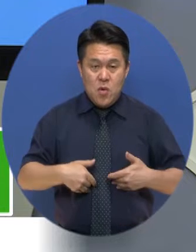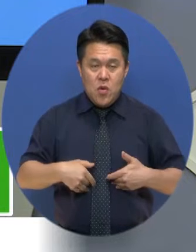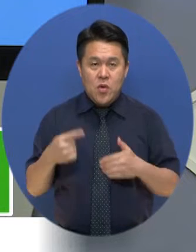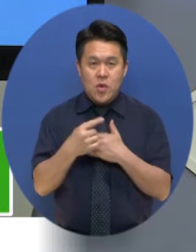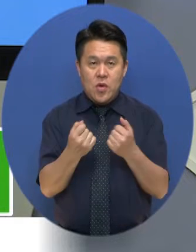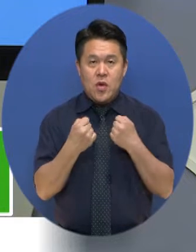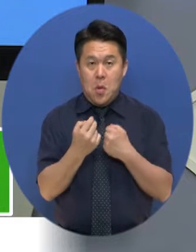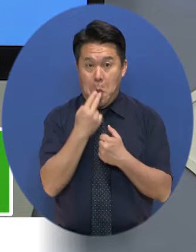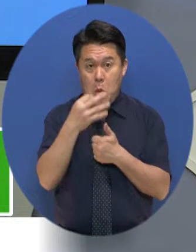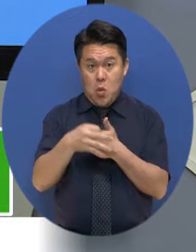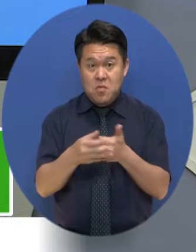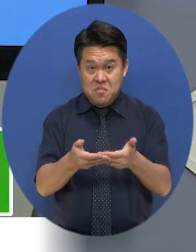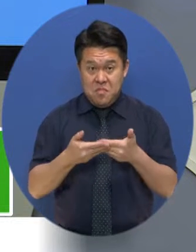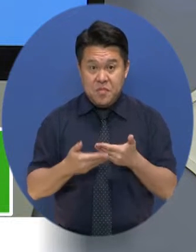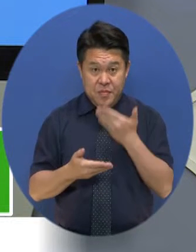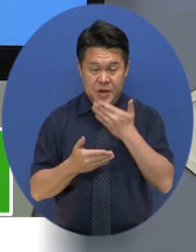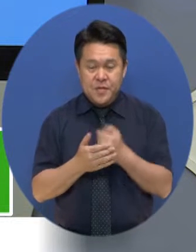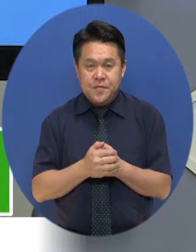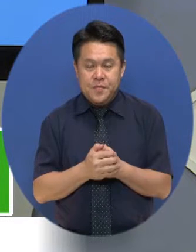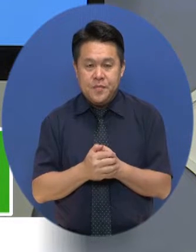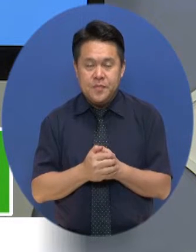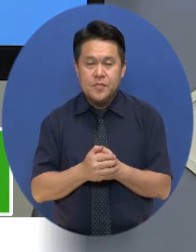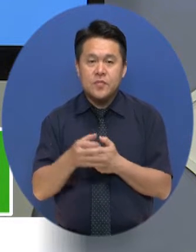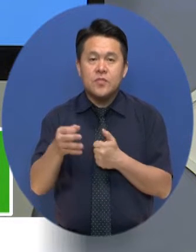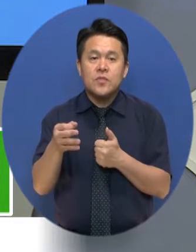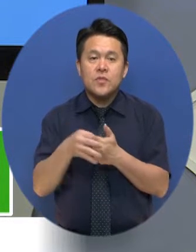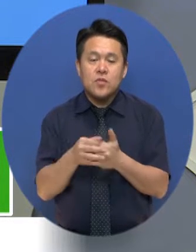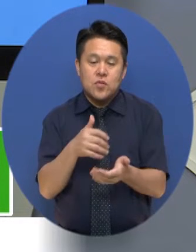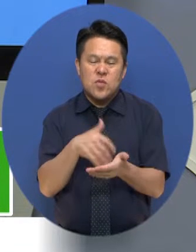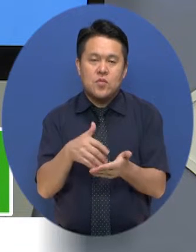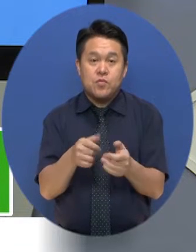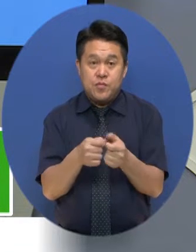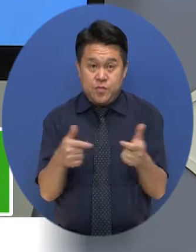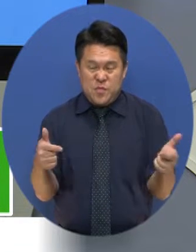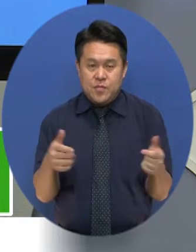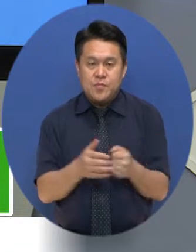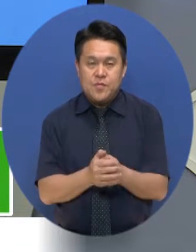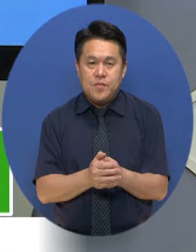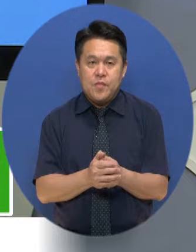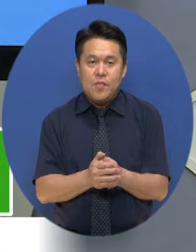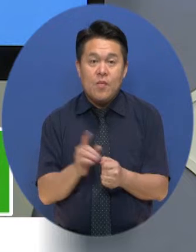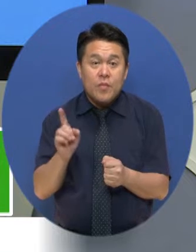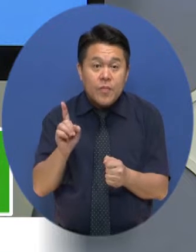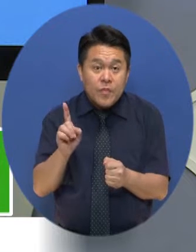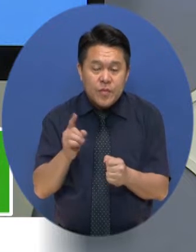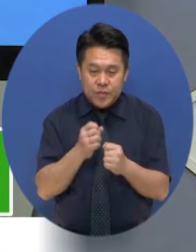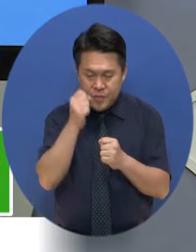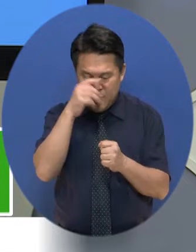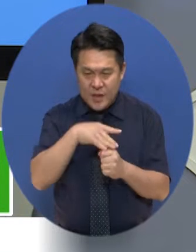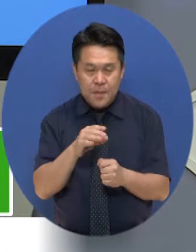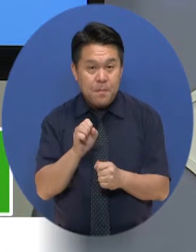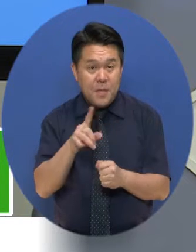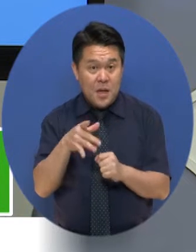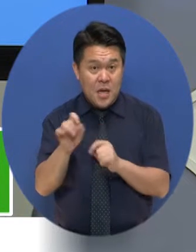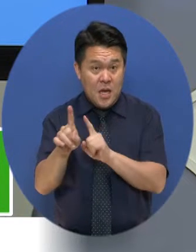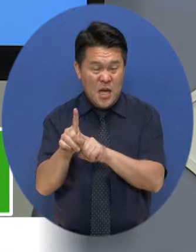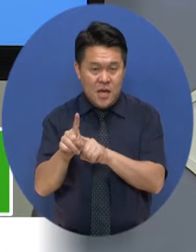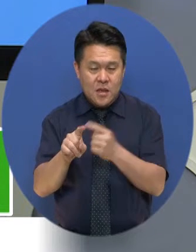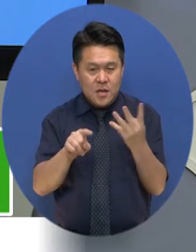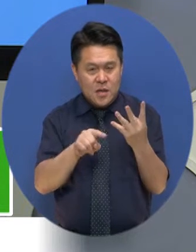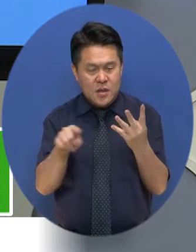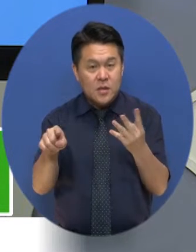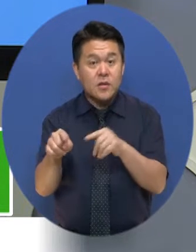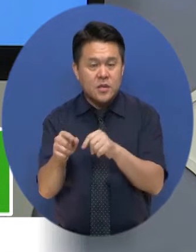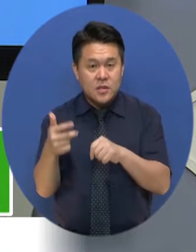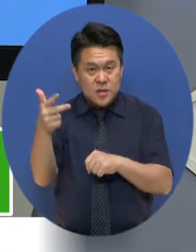했습니다 건강보험 적용 횟수도 늘어납니다 신선 배아 체외수정 은 사회에서 7회 로 동결